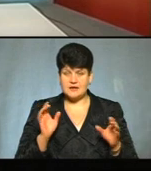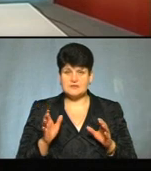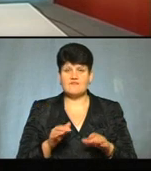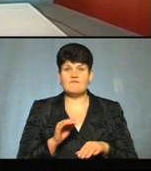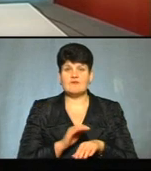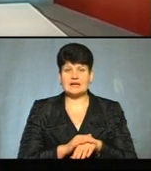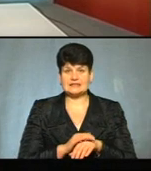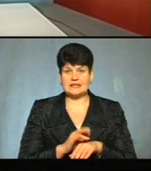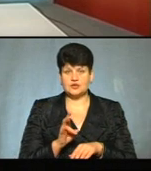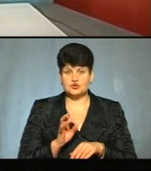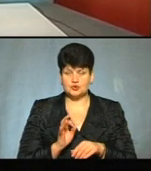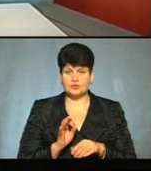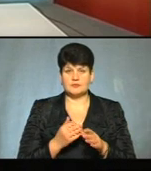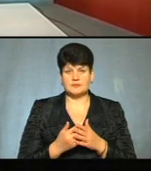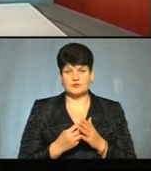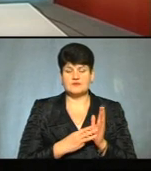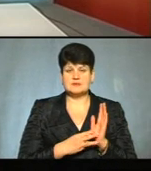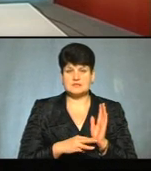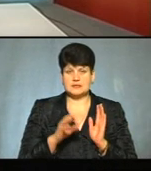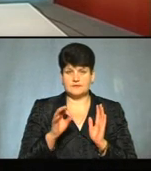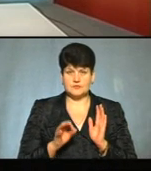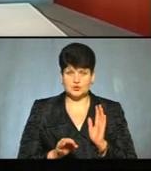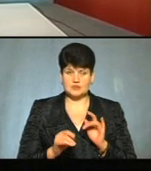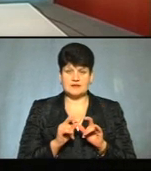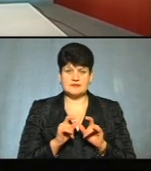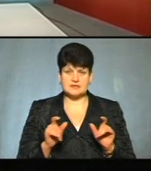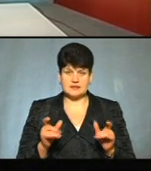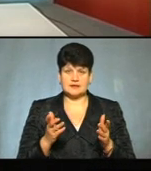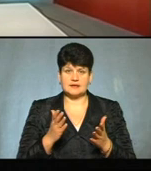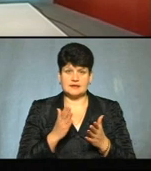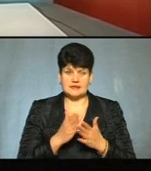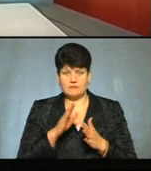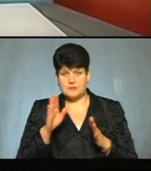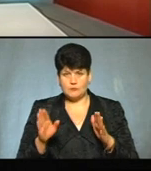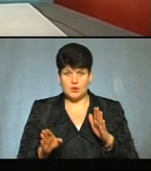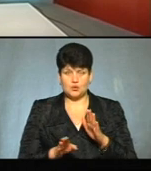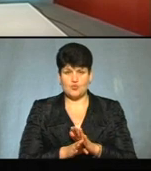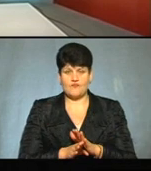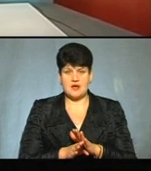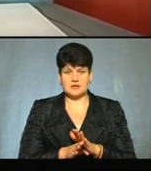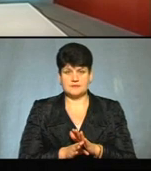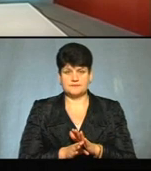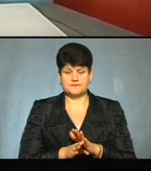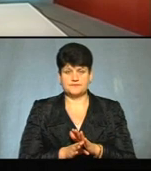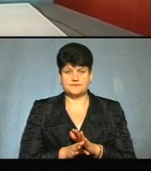оповіщення. Фактично, майже 80% закладів, які знаходяться в підпорядкуванні,